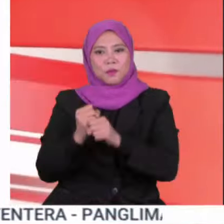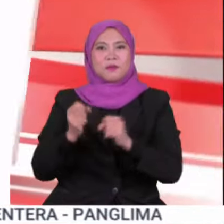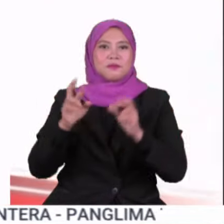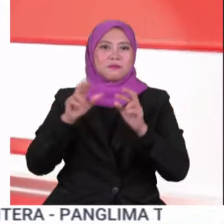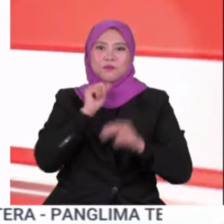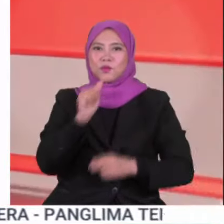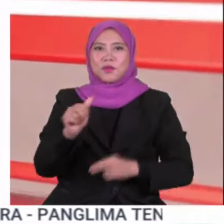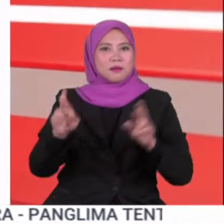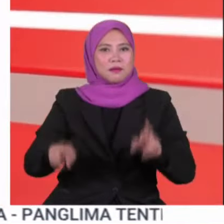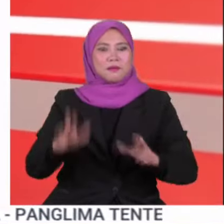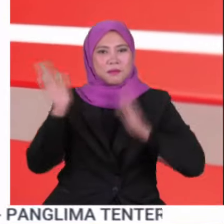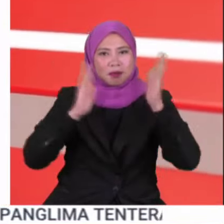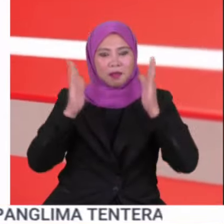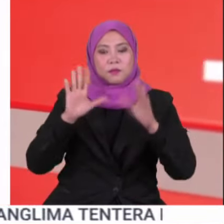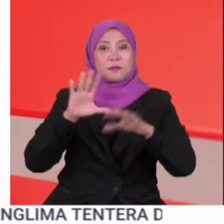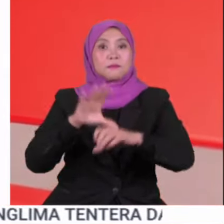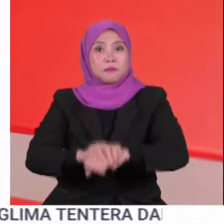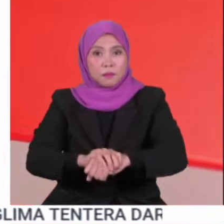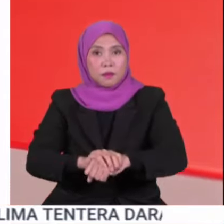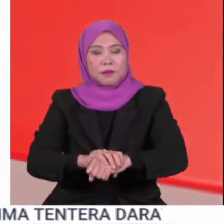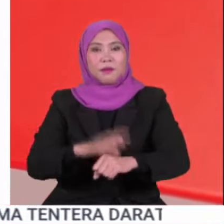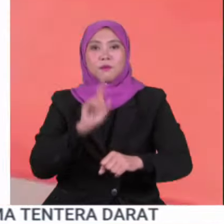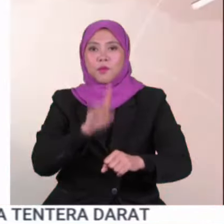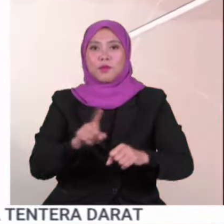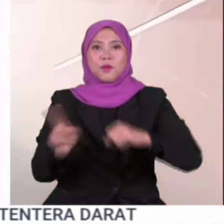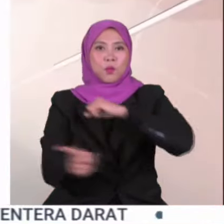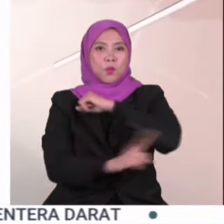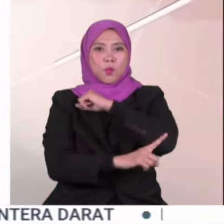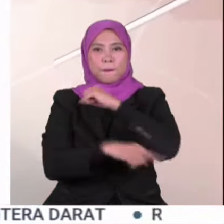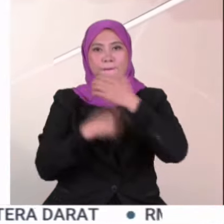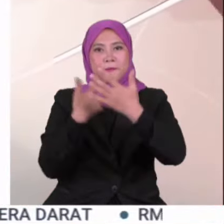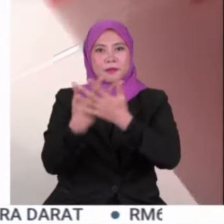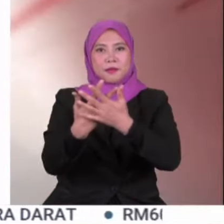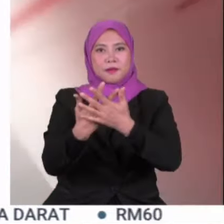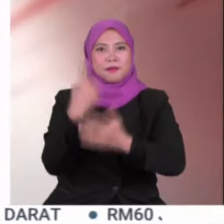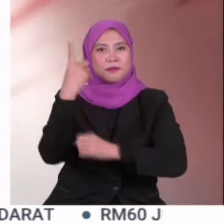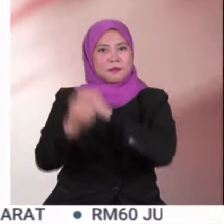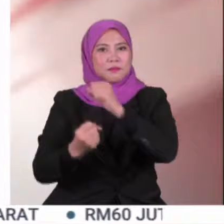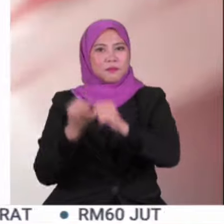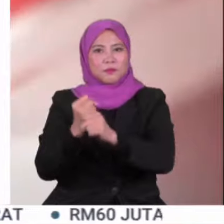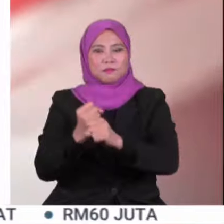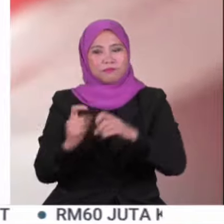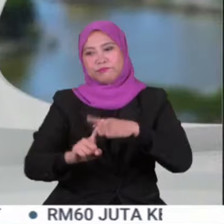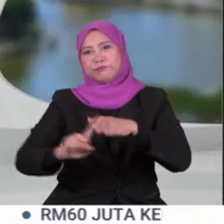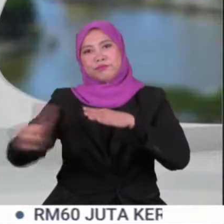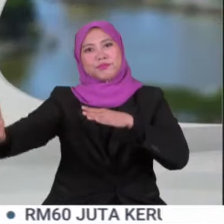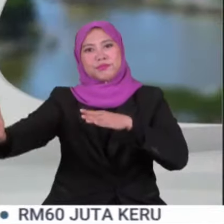berjaya ditahan pada 15 Jun dan telah dijatuhkan hukuman penjara 1 tahun.